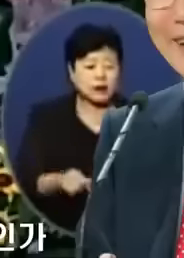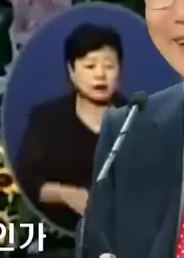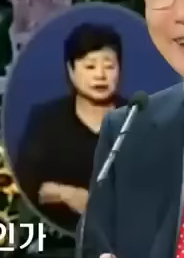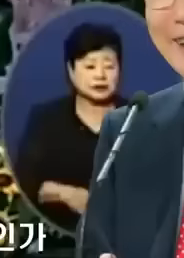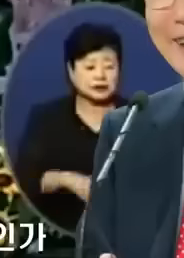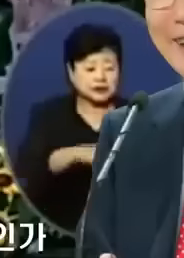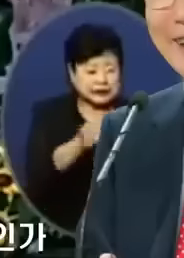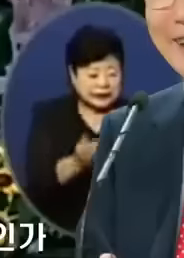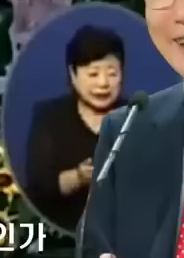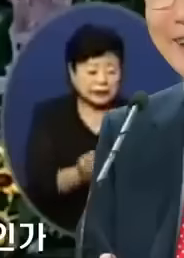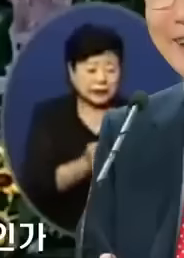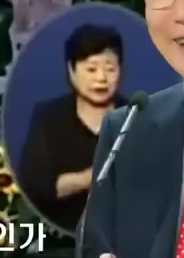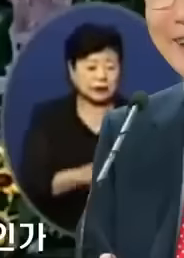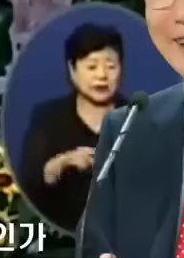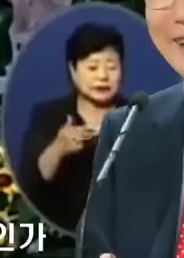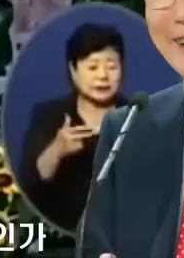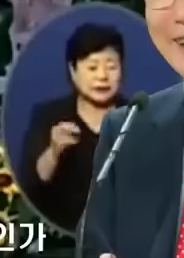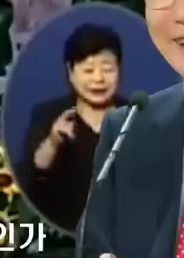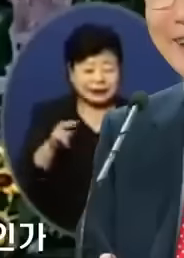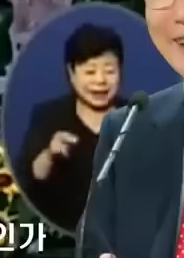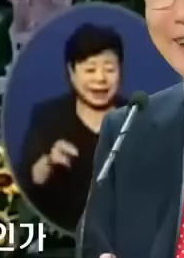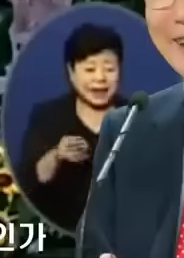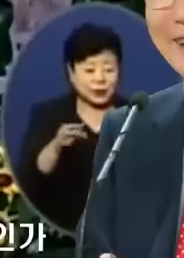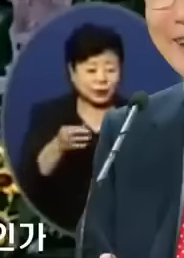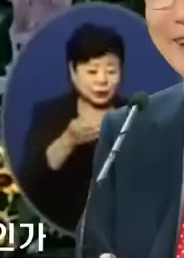달러의 돈을